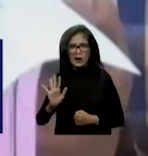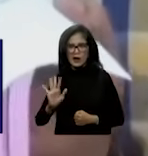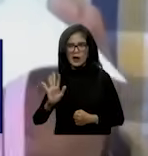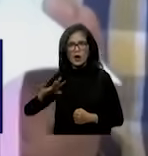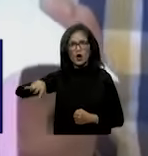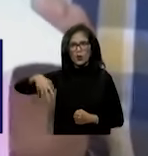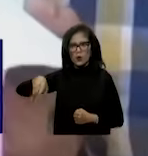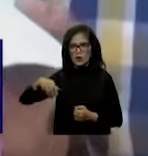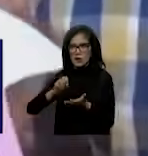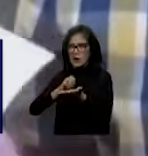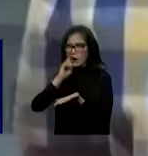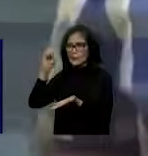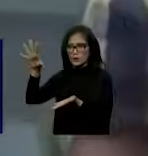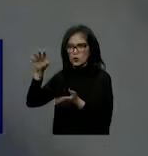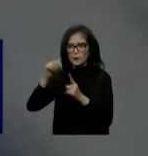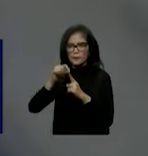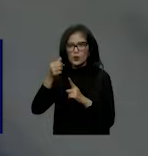Bid Propam Polda Lampung.